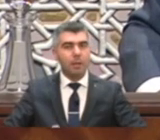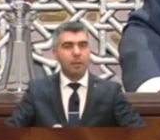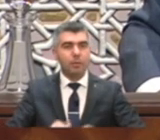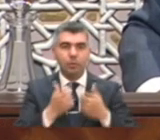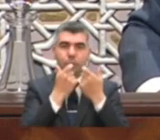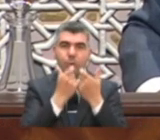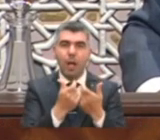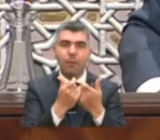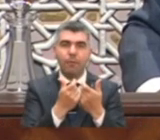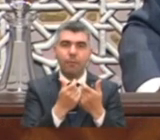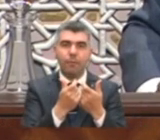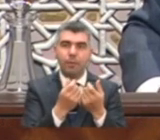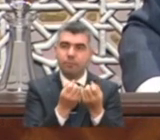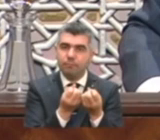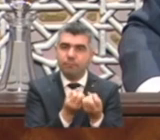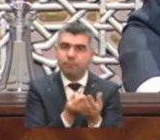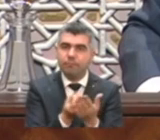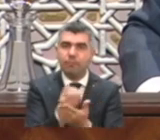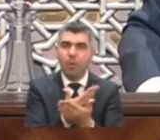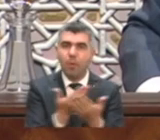الصعيد الوطني، وكل حاله